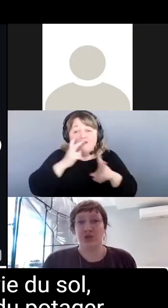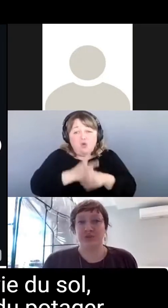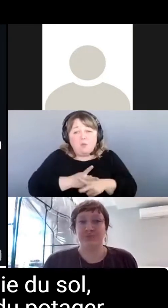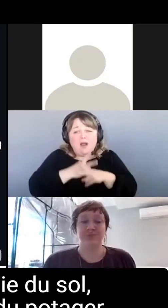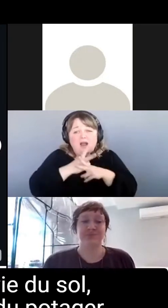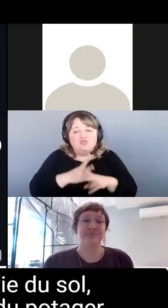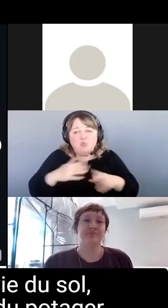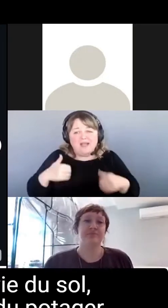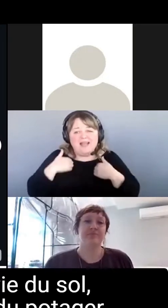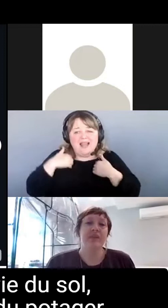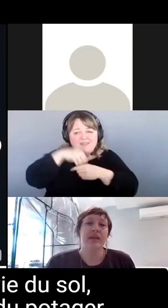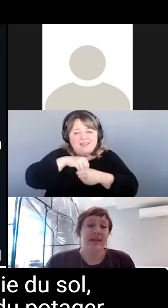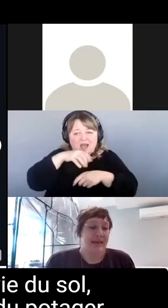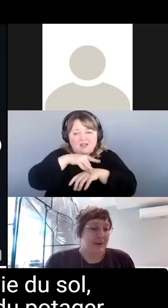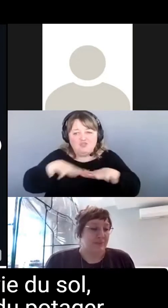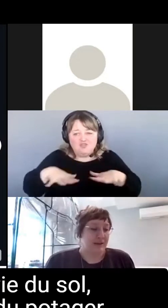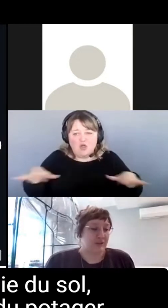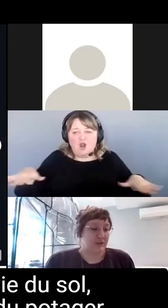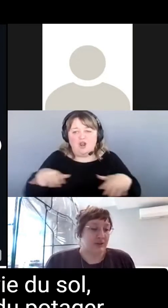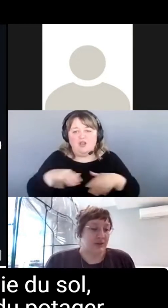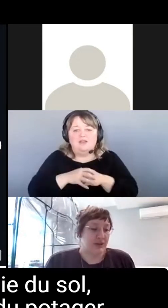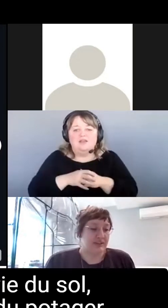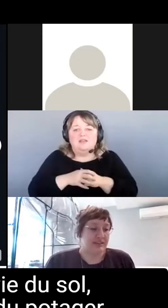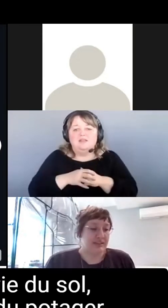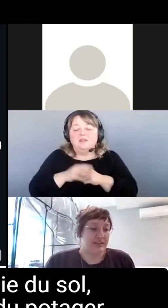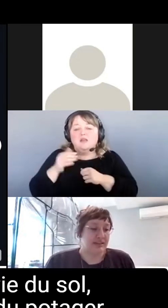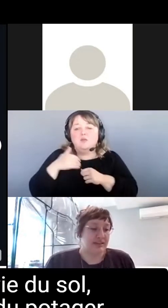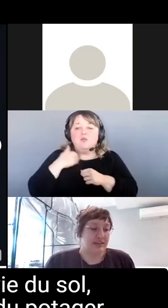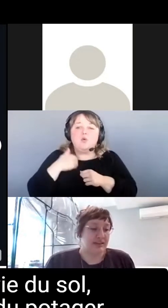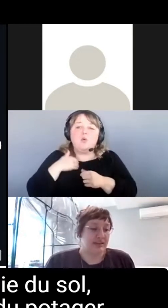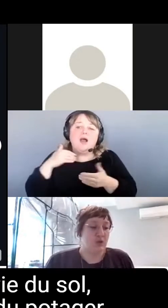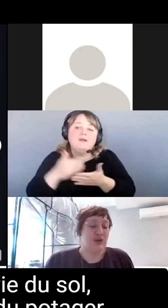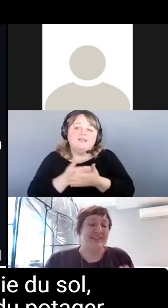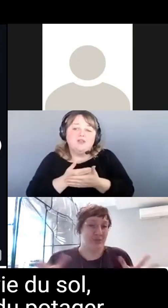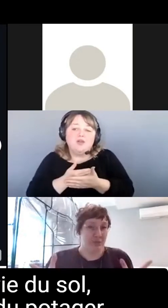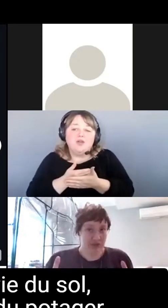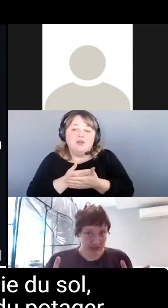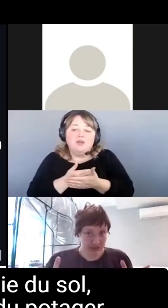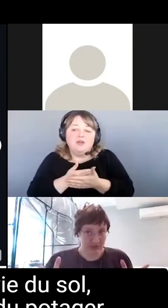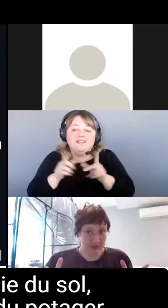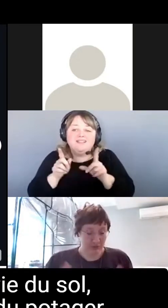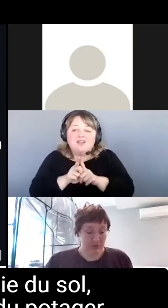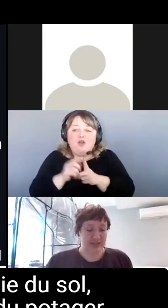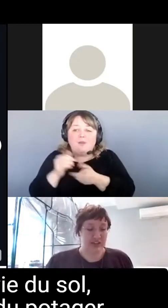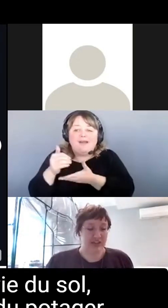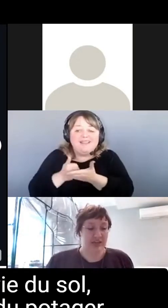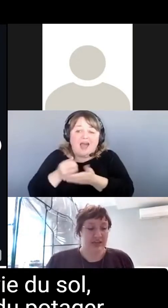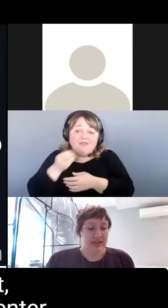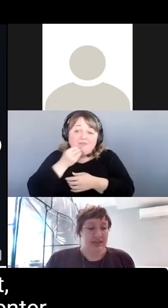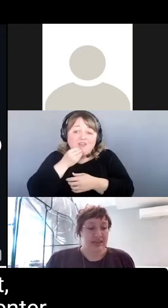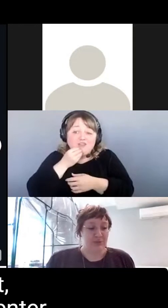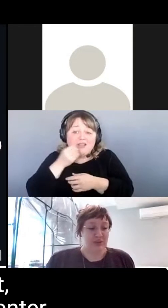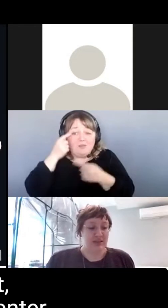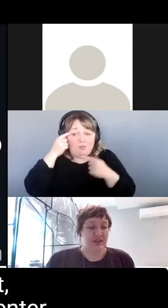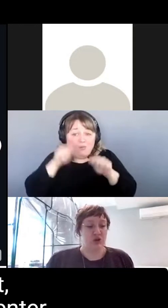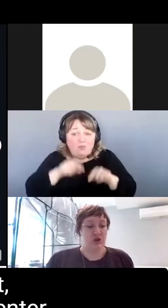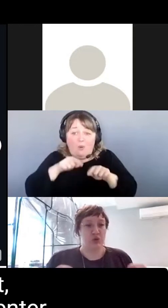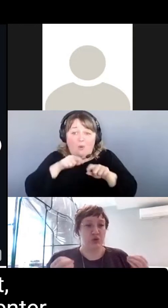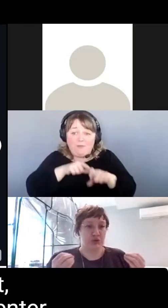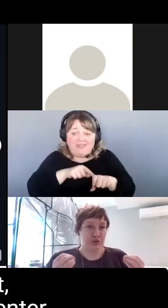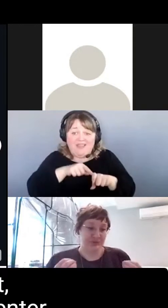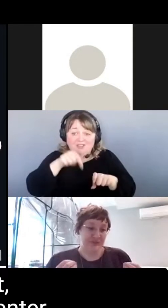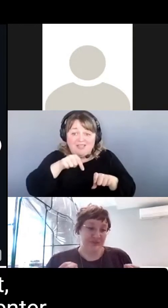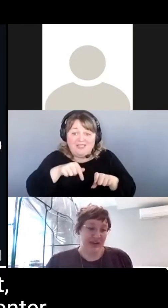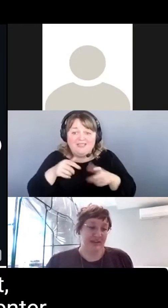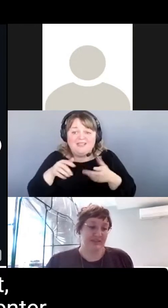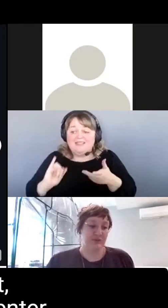du sol. Parce que c'est comme le garde-manger du potager. Et puis, lorsqu'on a